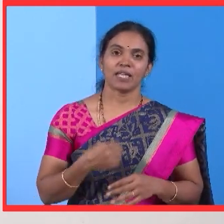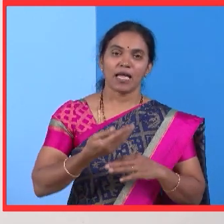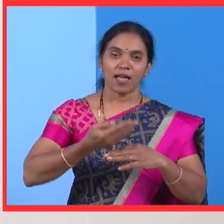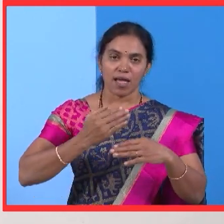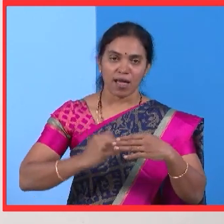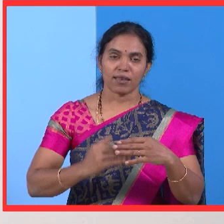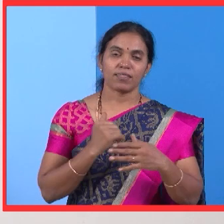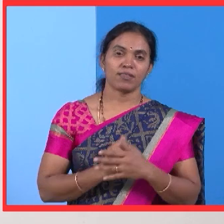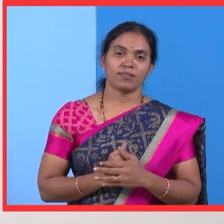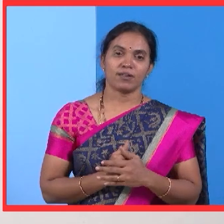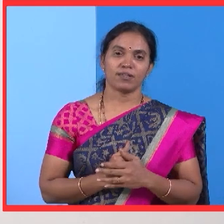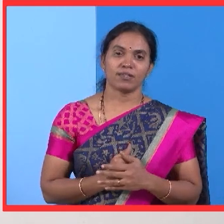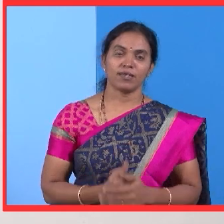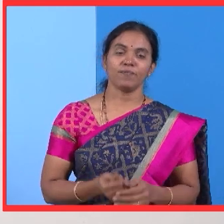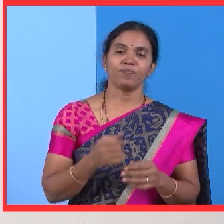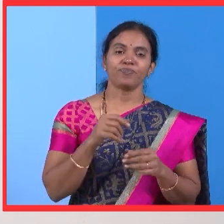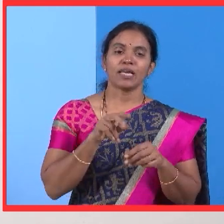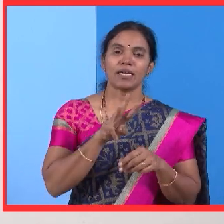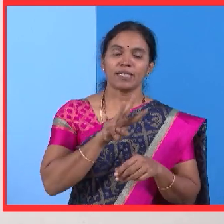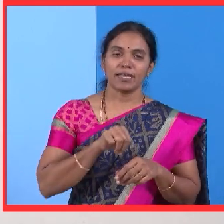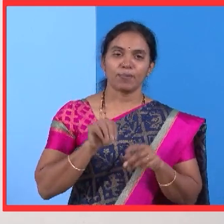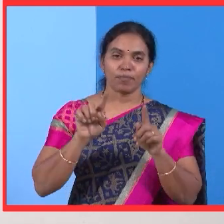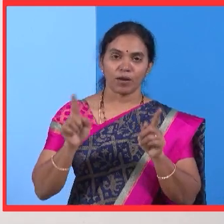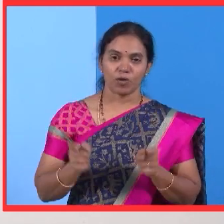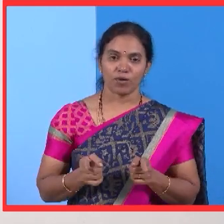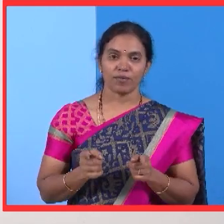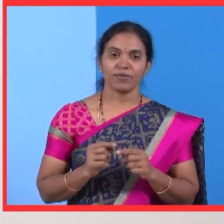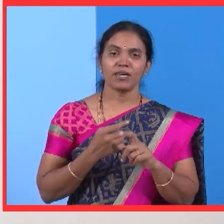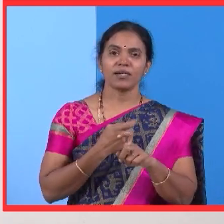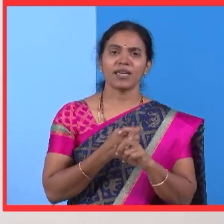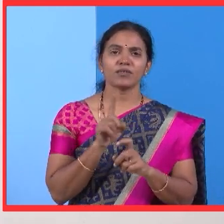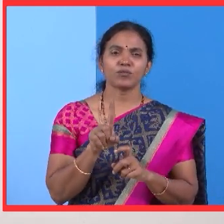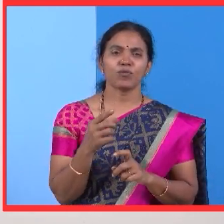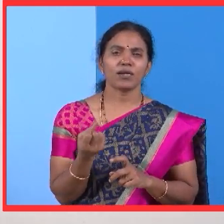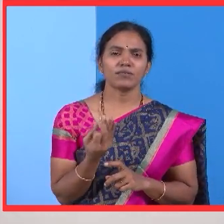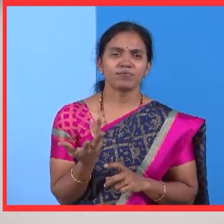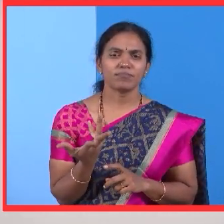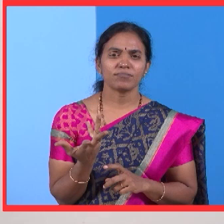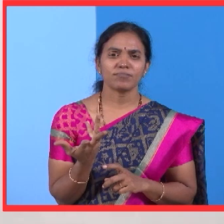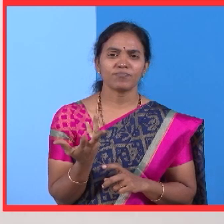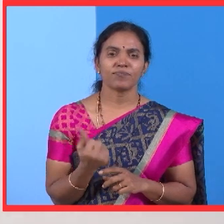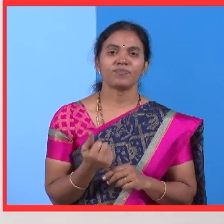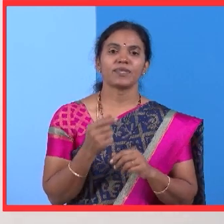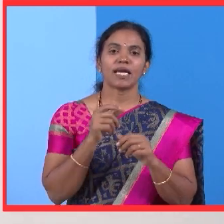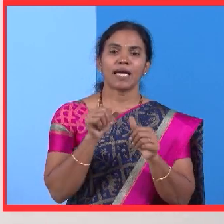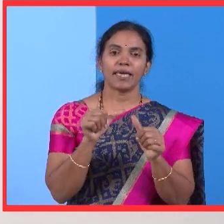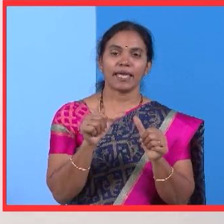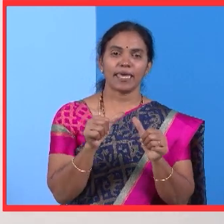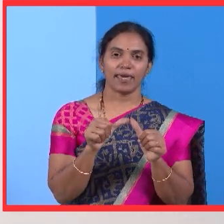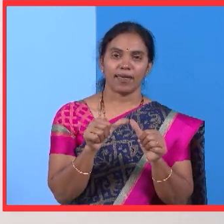அடுத்தது தட் இஸ் ஈக்குவல் டு எம் ஆஃப் அடுத்தது எக்ஸ் ஒன் ப்ளஸ் எக்ஸ் டூ.